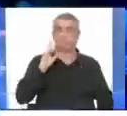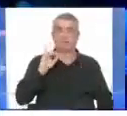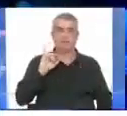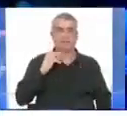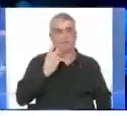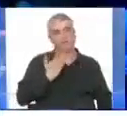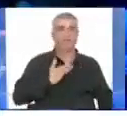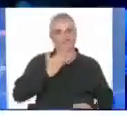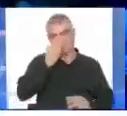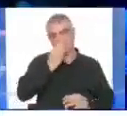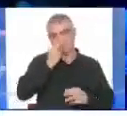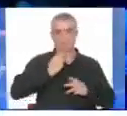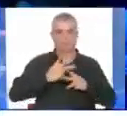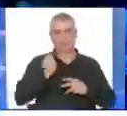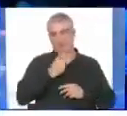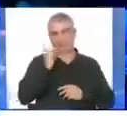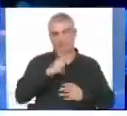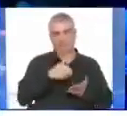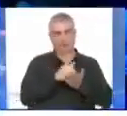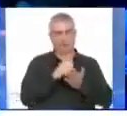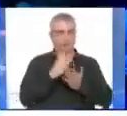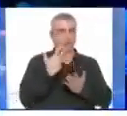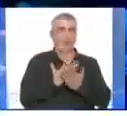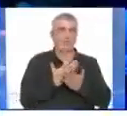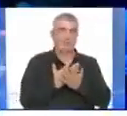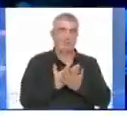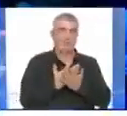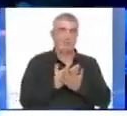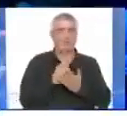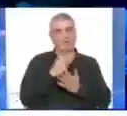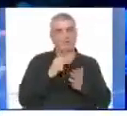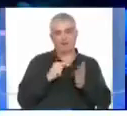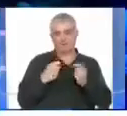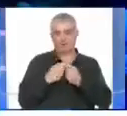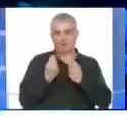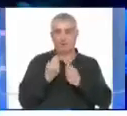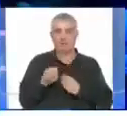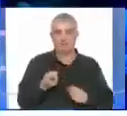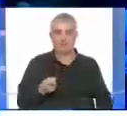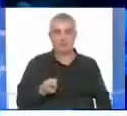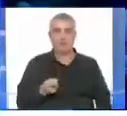שקיבל שפעת השבוע, היה צריך להמשיך להעיד, אני ידעתי בין היתר על הדברים האלה,